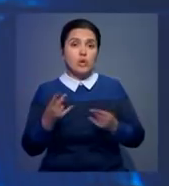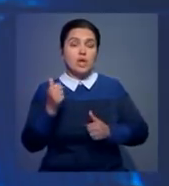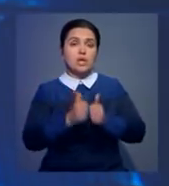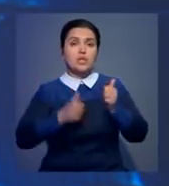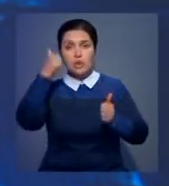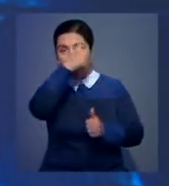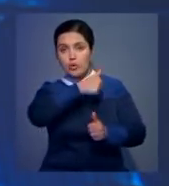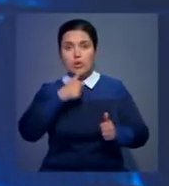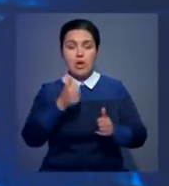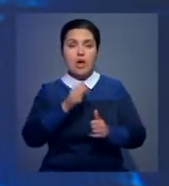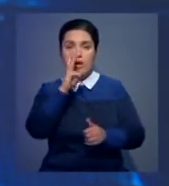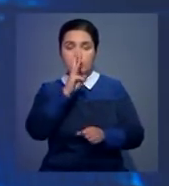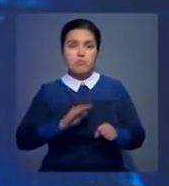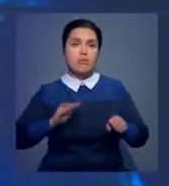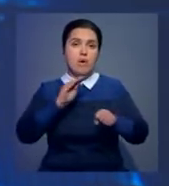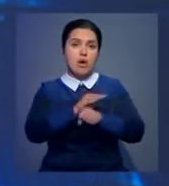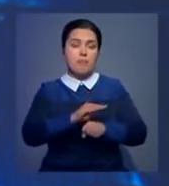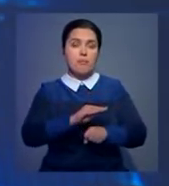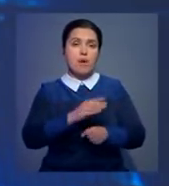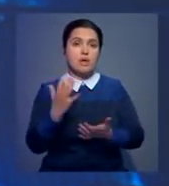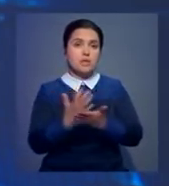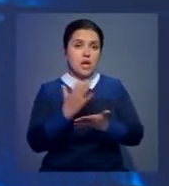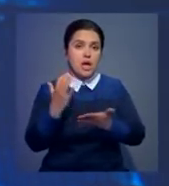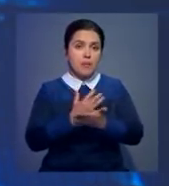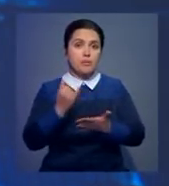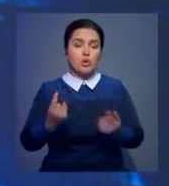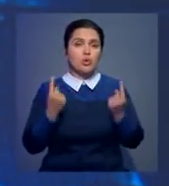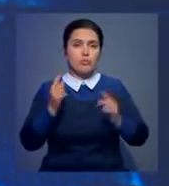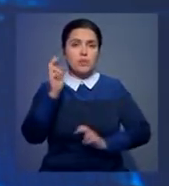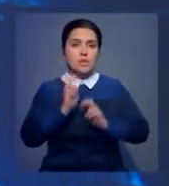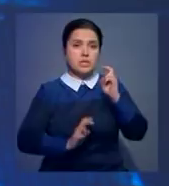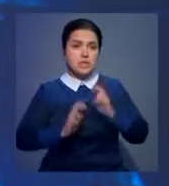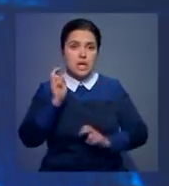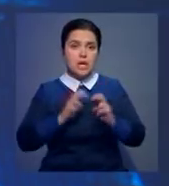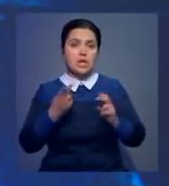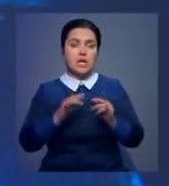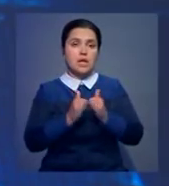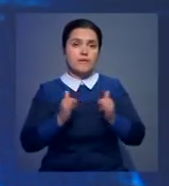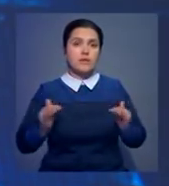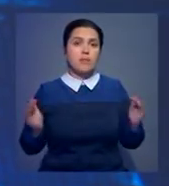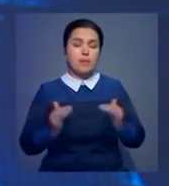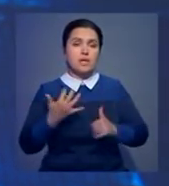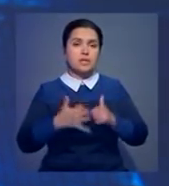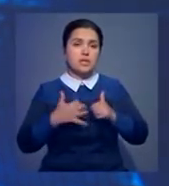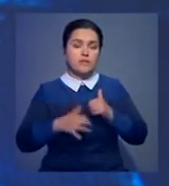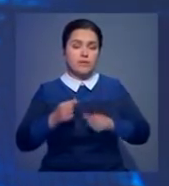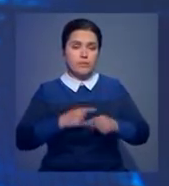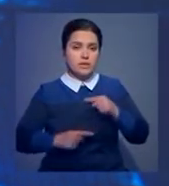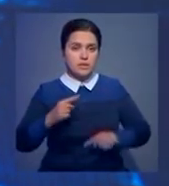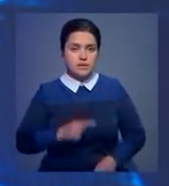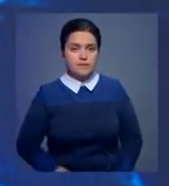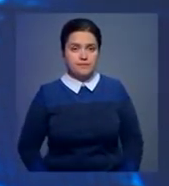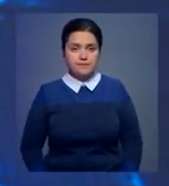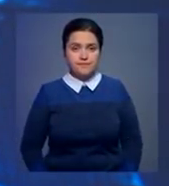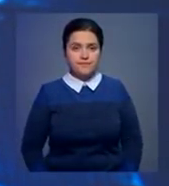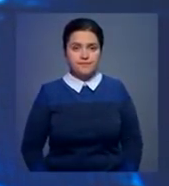необходимость ежегодного повышения оплаты труда и важность создания вокруг крупных предприятий пояса для развития малого и среднего